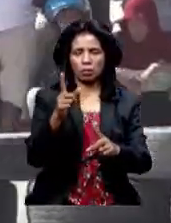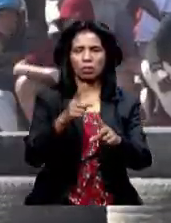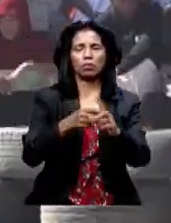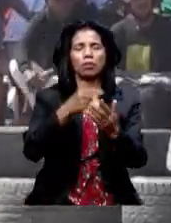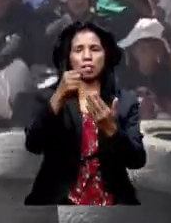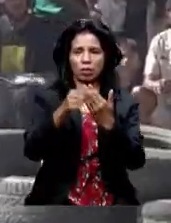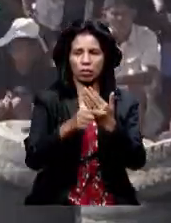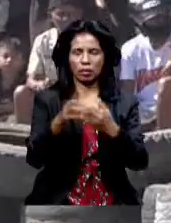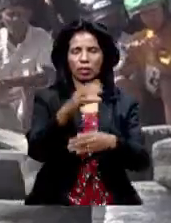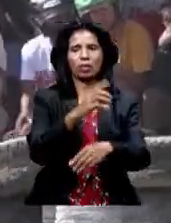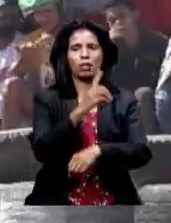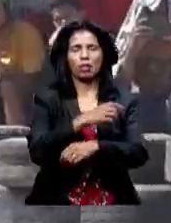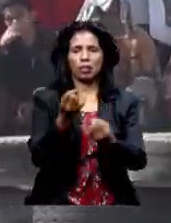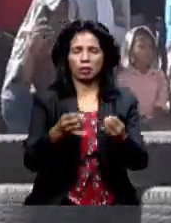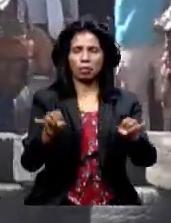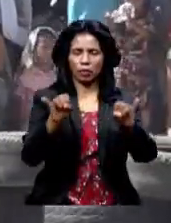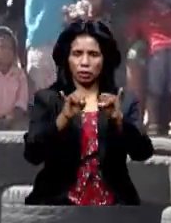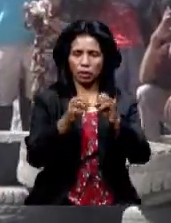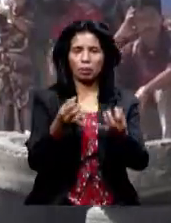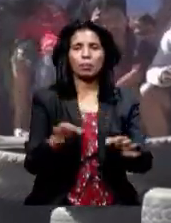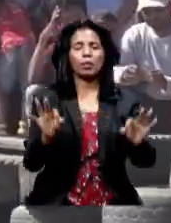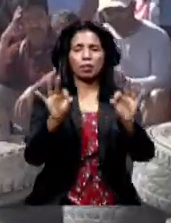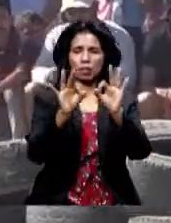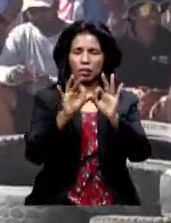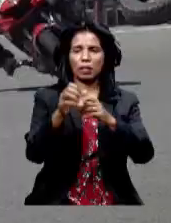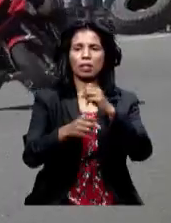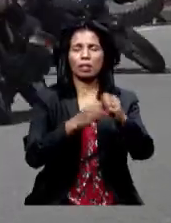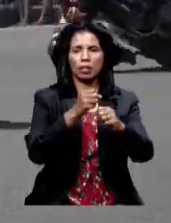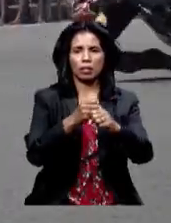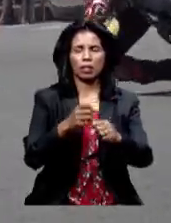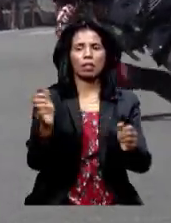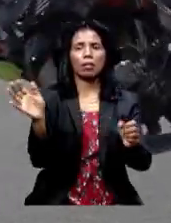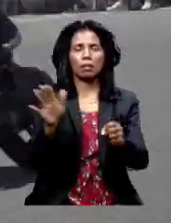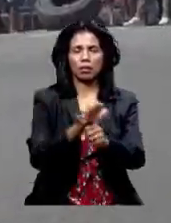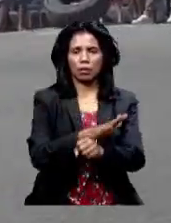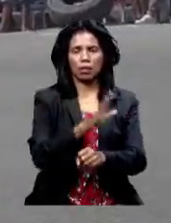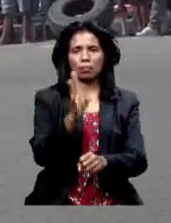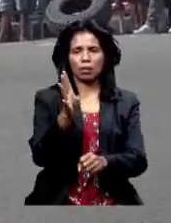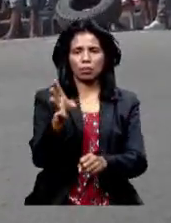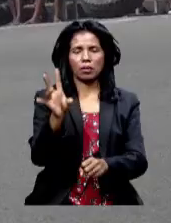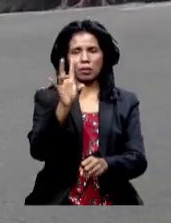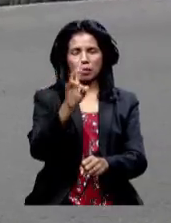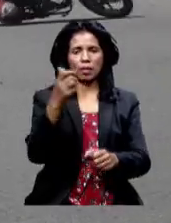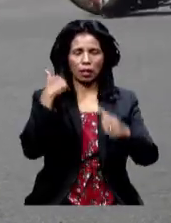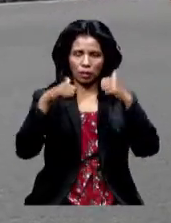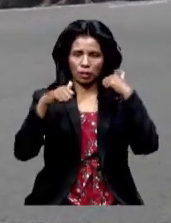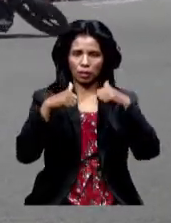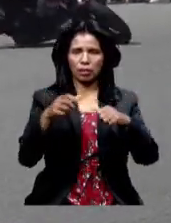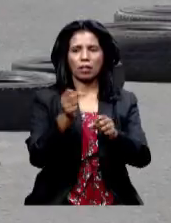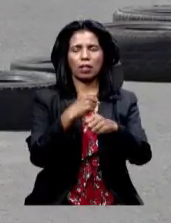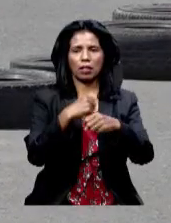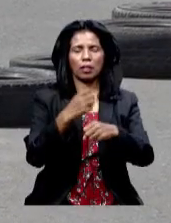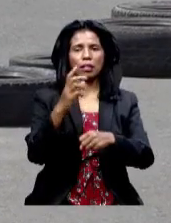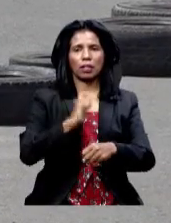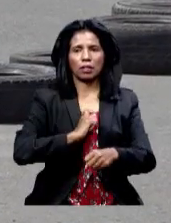agosto no dar loron importante no ia tinan ne completa ona badala hat nulo resin walu. Atividade refere realiza ia